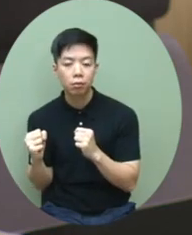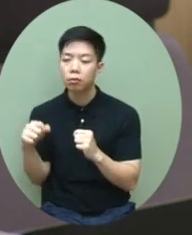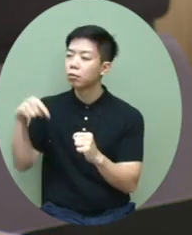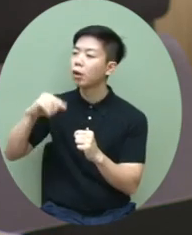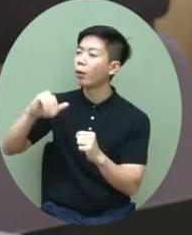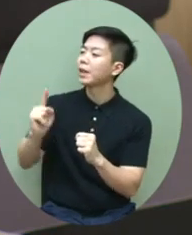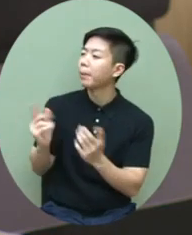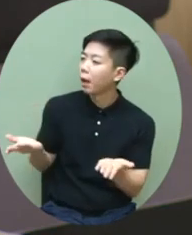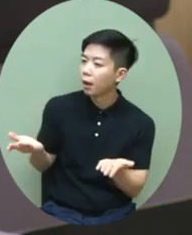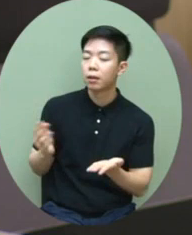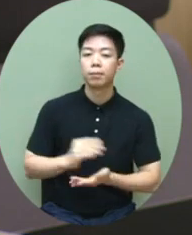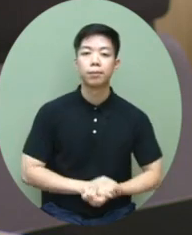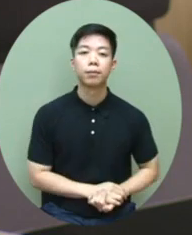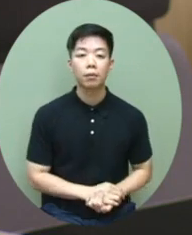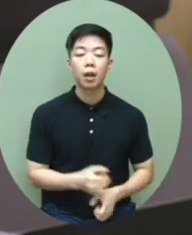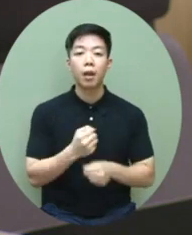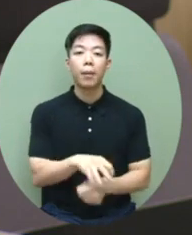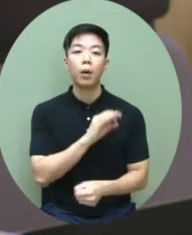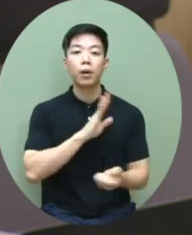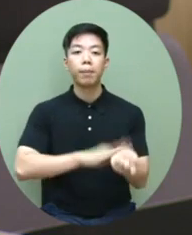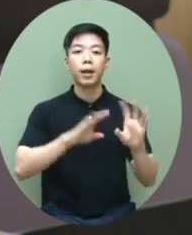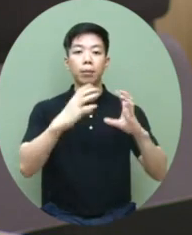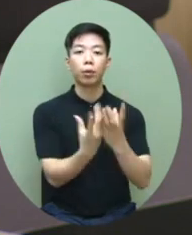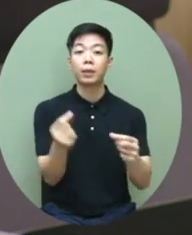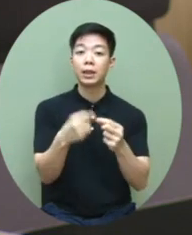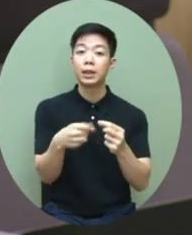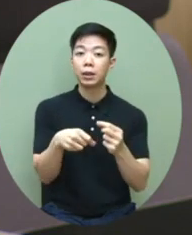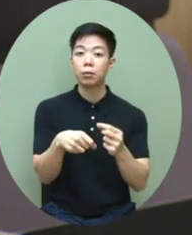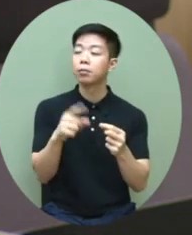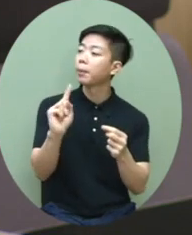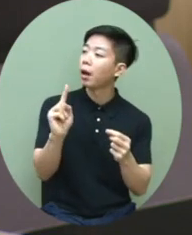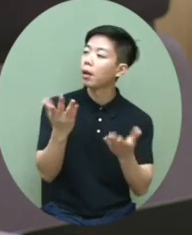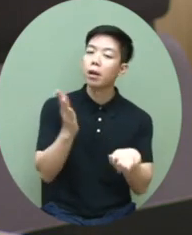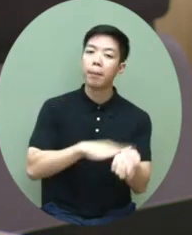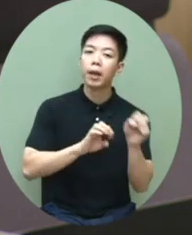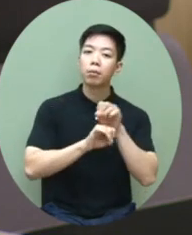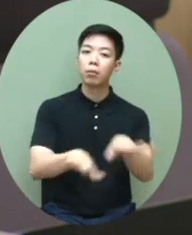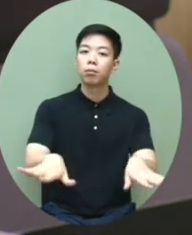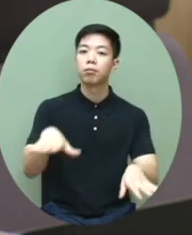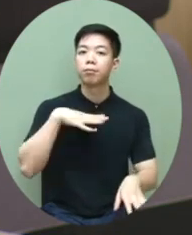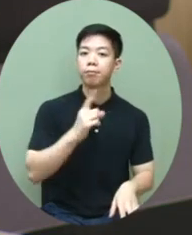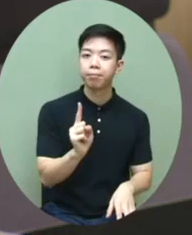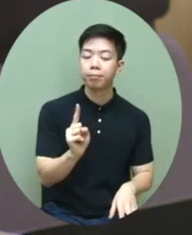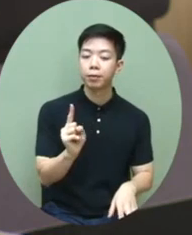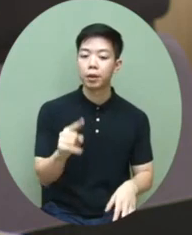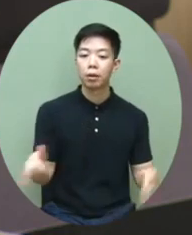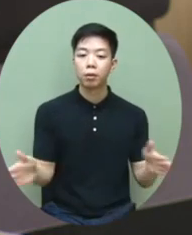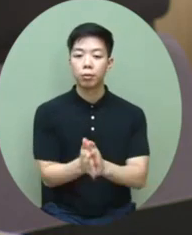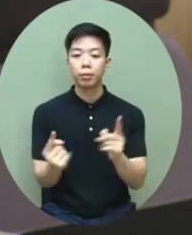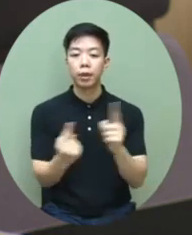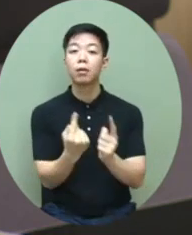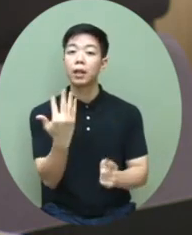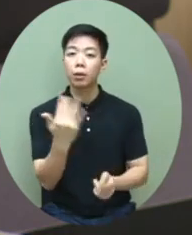埋都想了解翻多啲馬會群組嘅資料，例如個傳播途徑或者而家涉及幾多人等等。唔